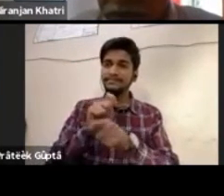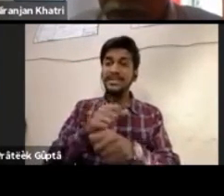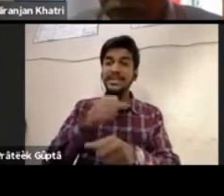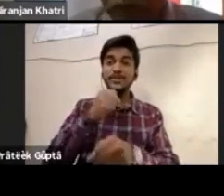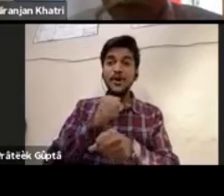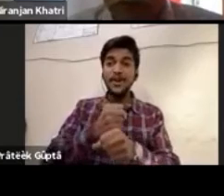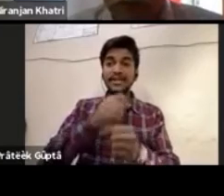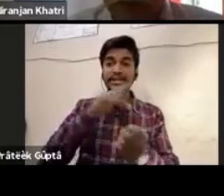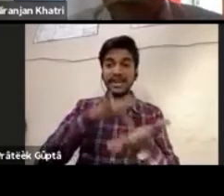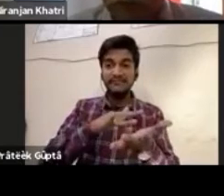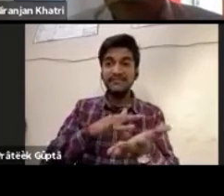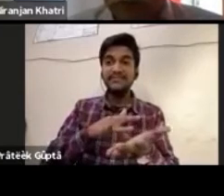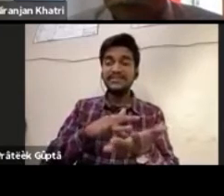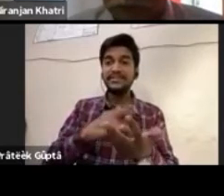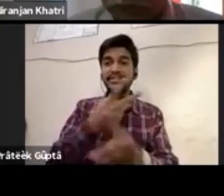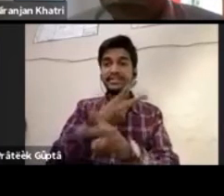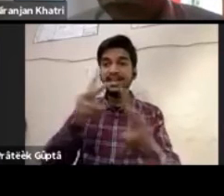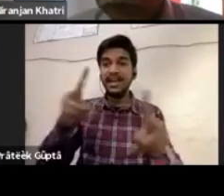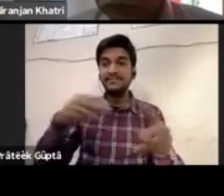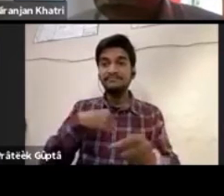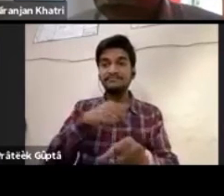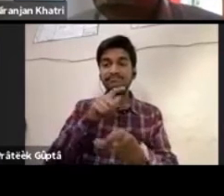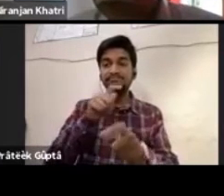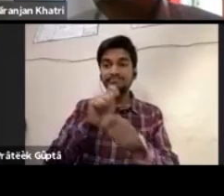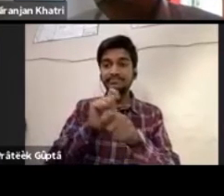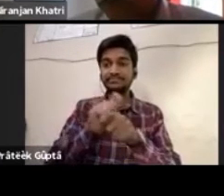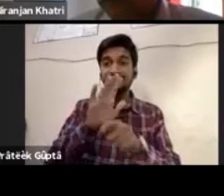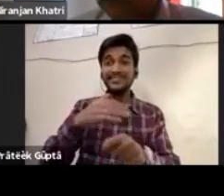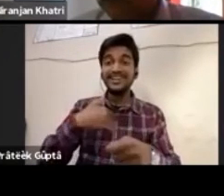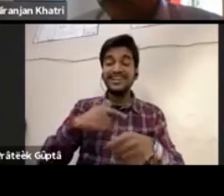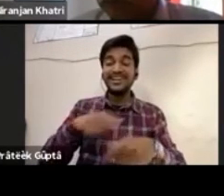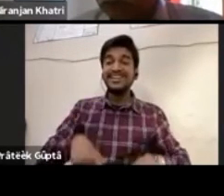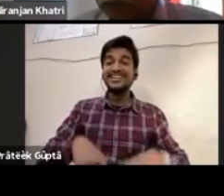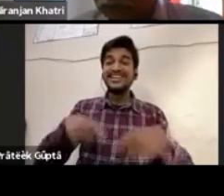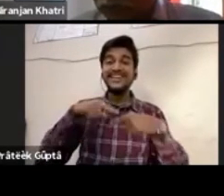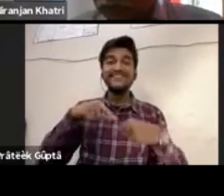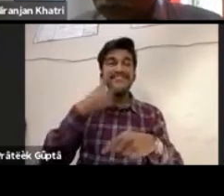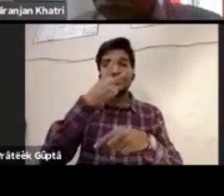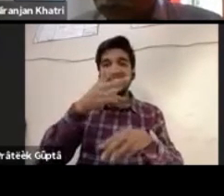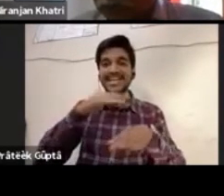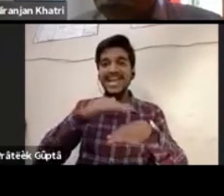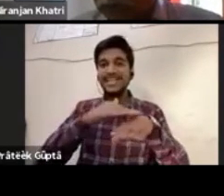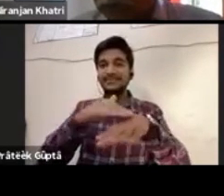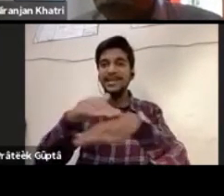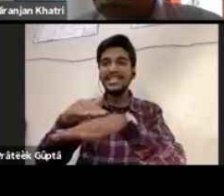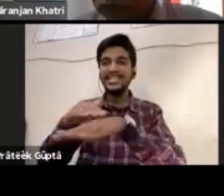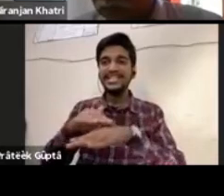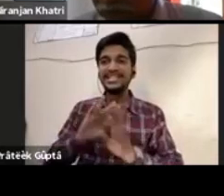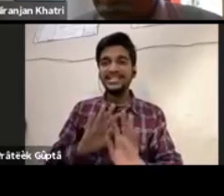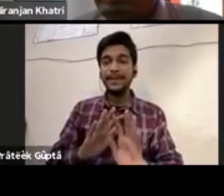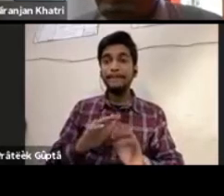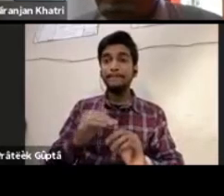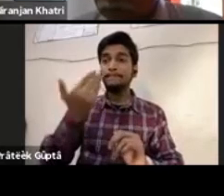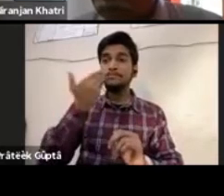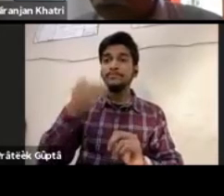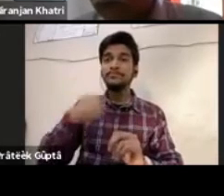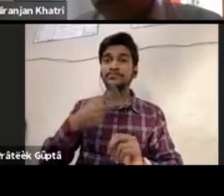में भी, और बहुत लाइफ का थोड़ा देखा है सारा कुछ. तो when it comes to